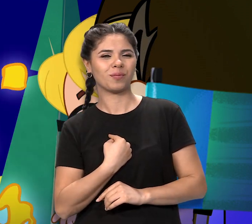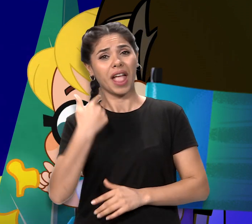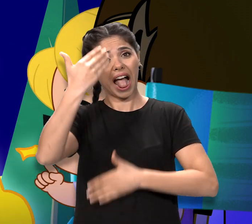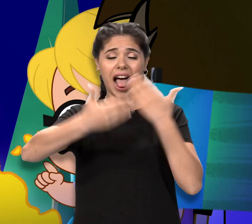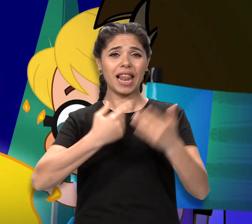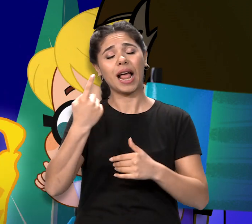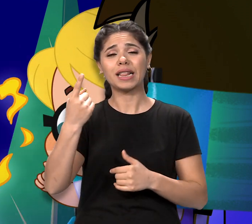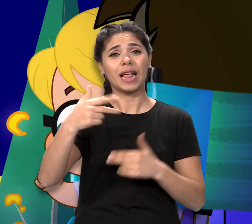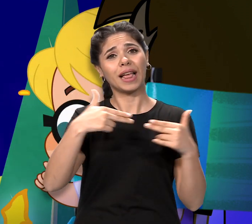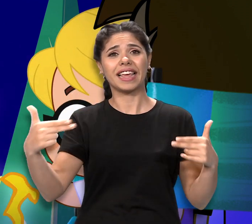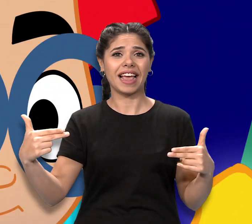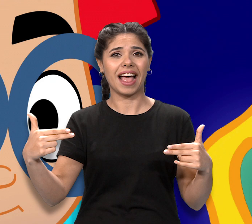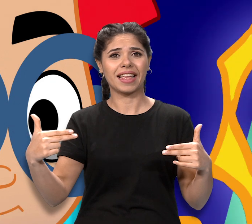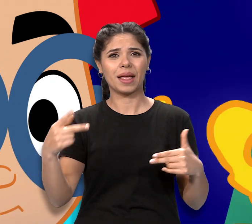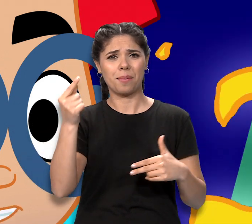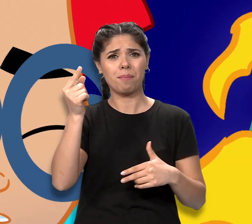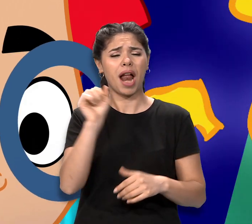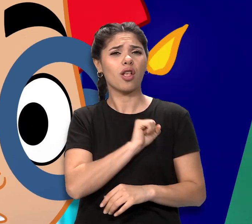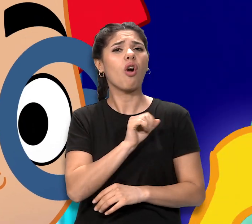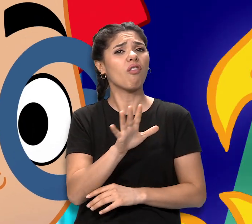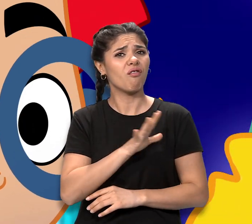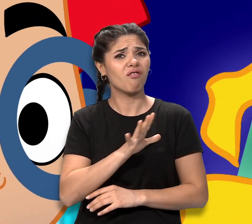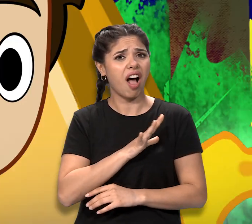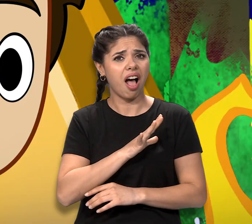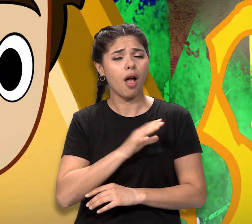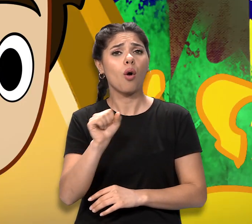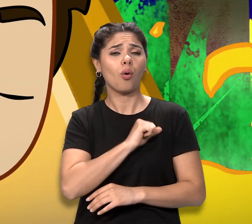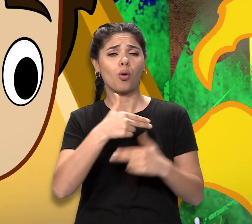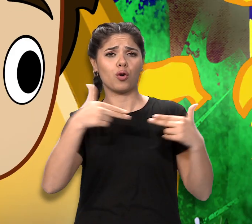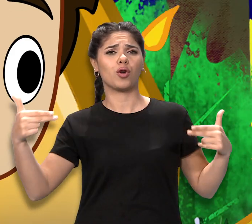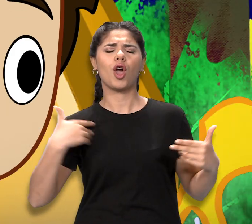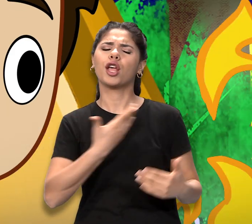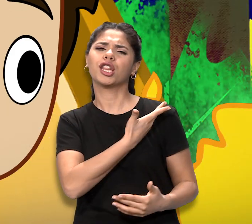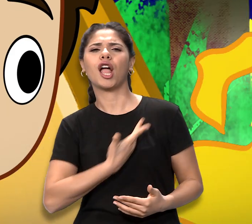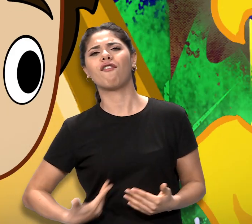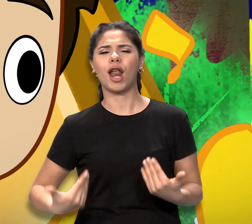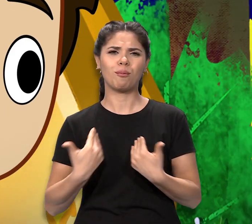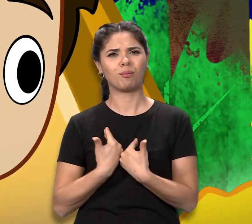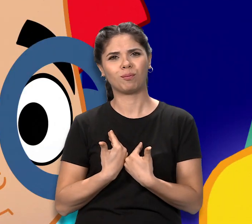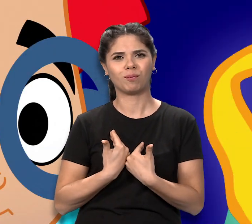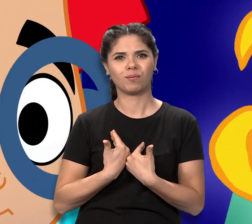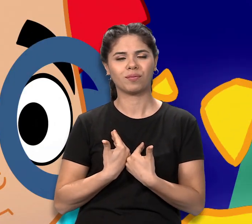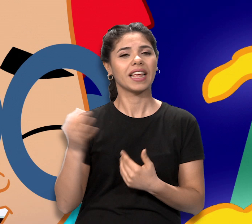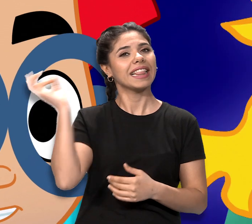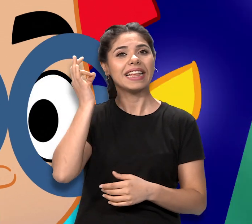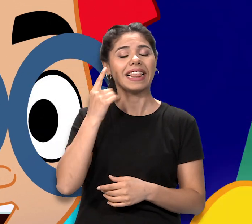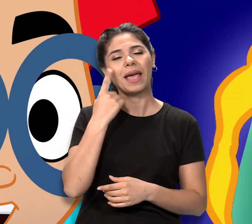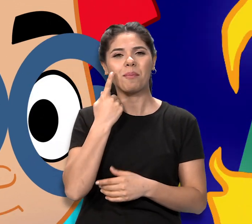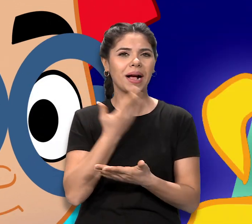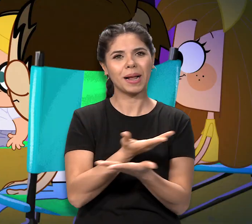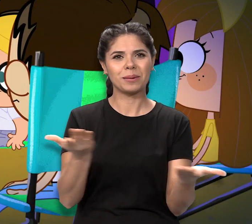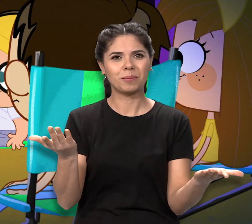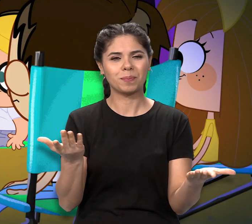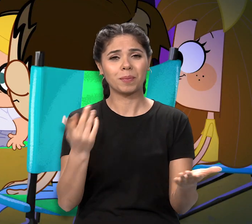Oh, anlatsana bir tane. Ama biraz ürkütücü. Ürkütücü hikayelere bayılırım. Dinleyin o